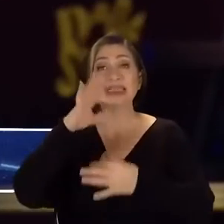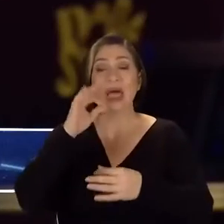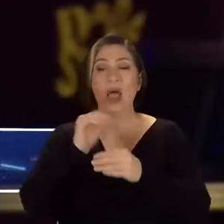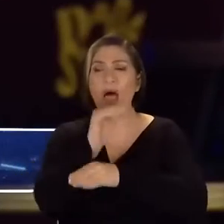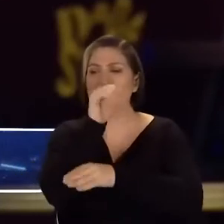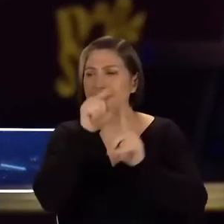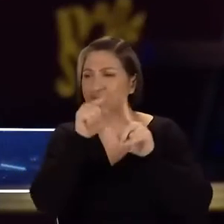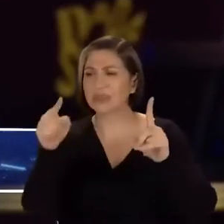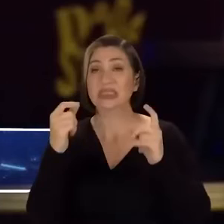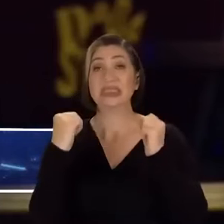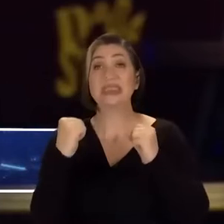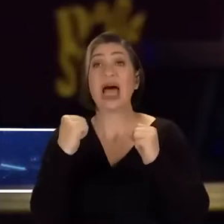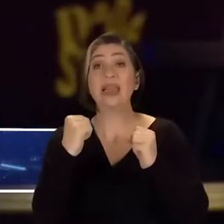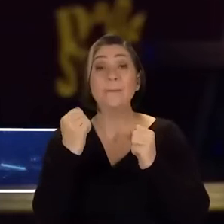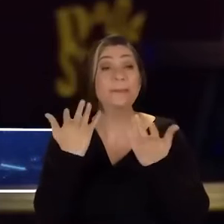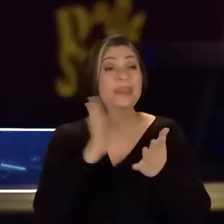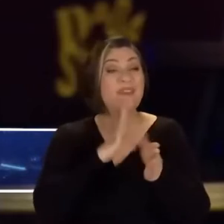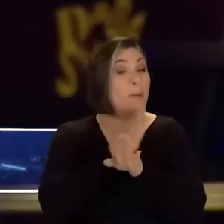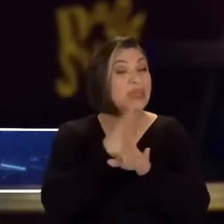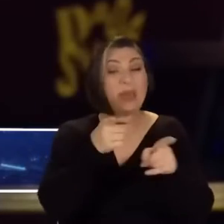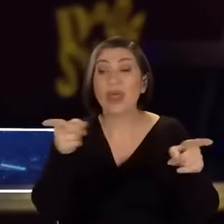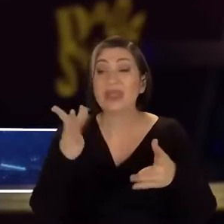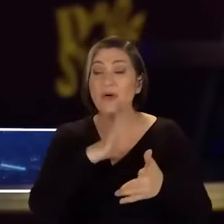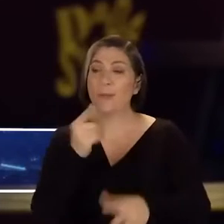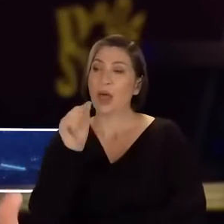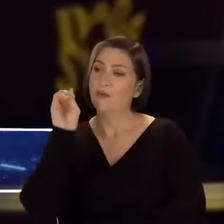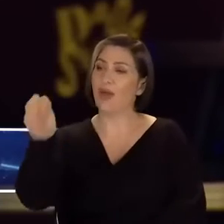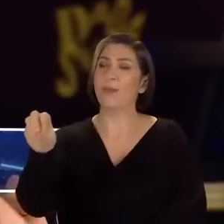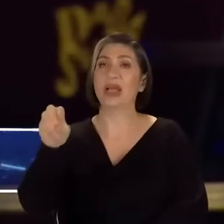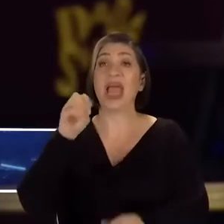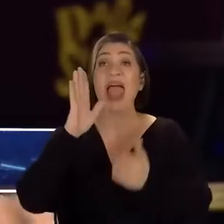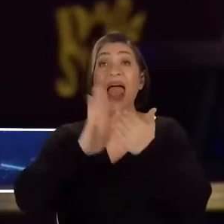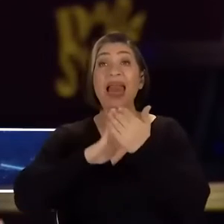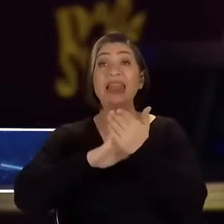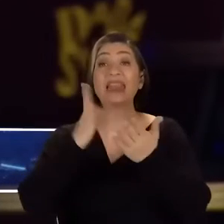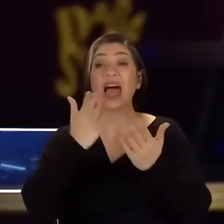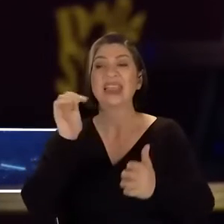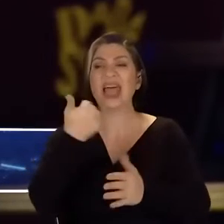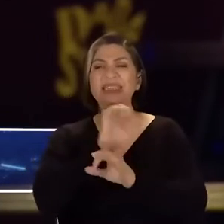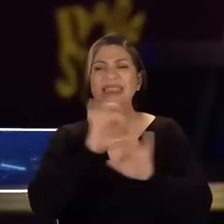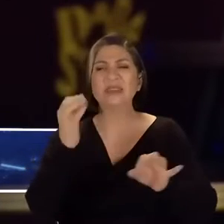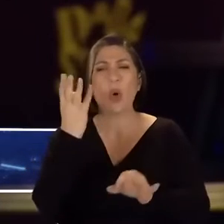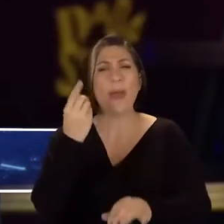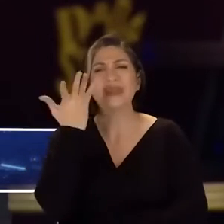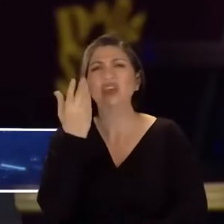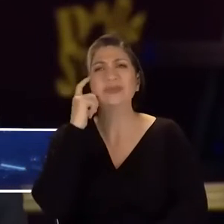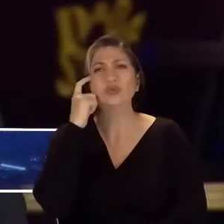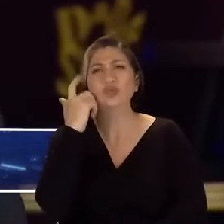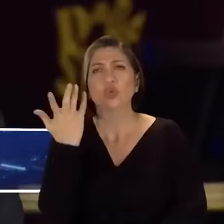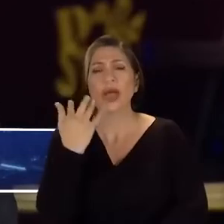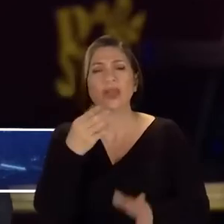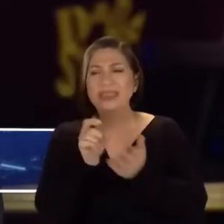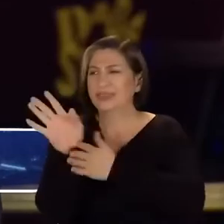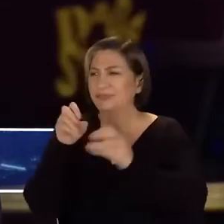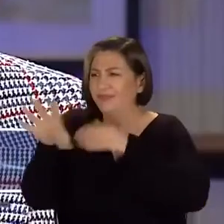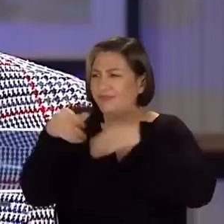hayatı boyunca sağlam varlıklarda parasını tutmak ve mümkünse elinde daha değersiz olabileceği düşündüğü şeylerden